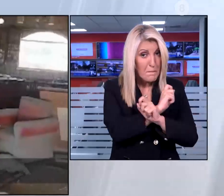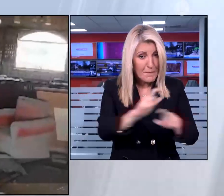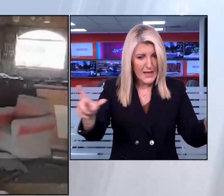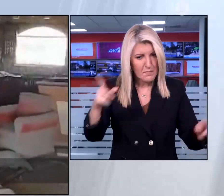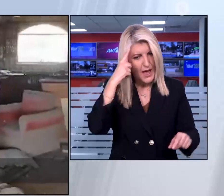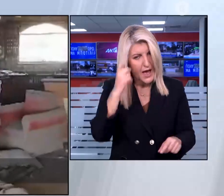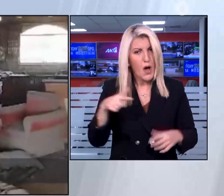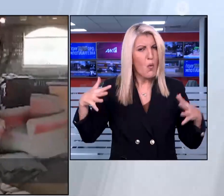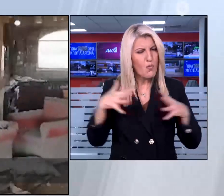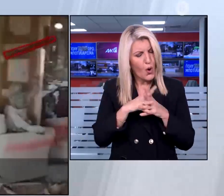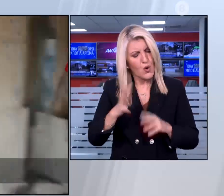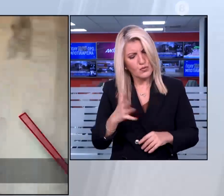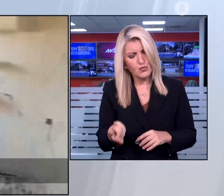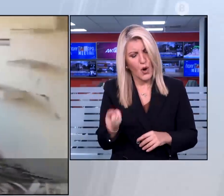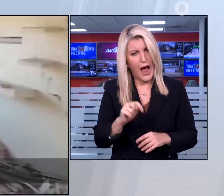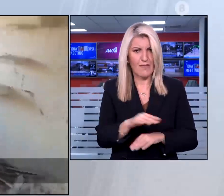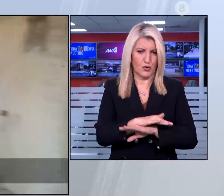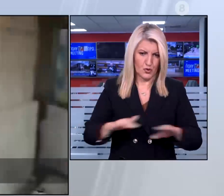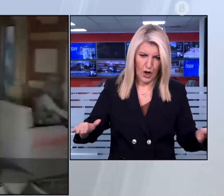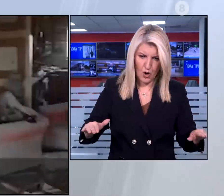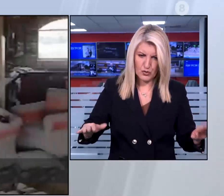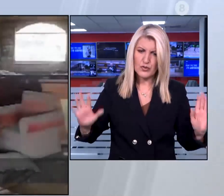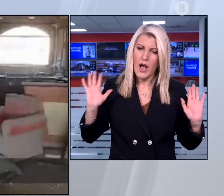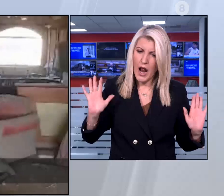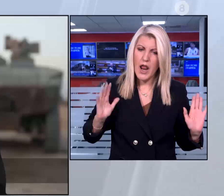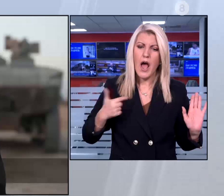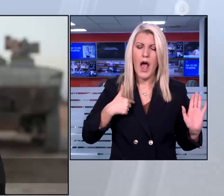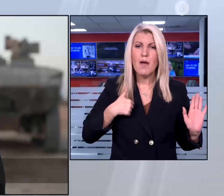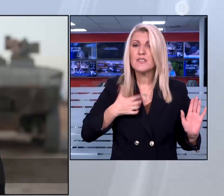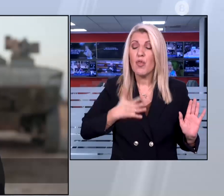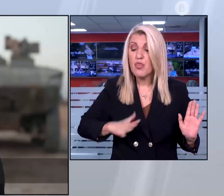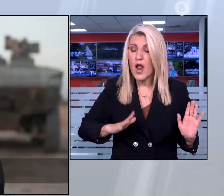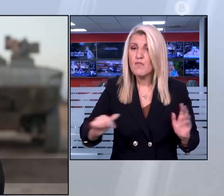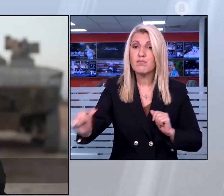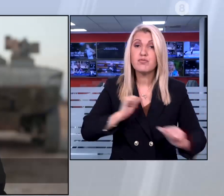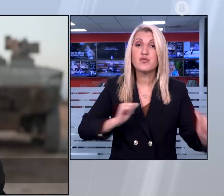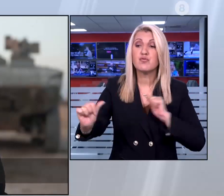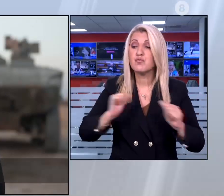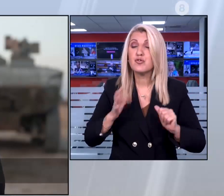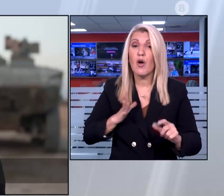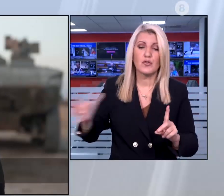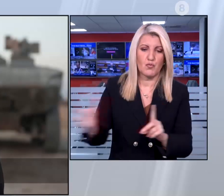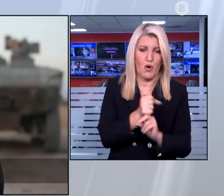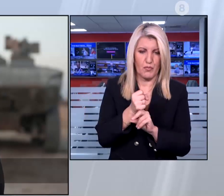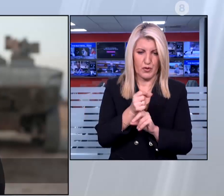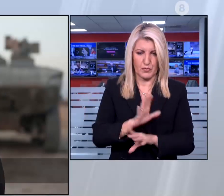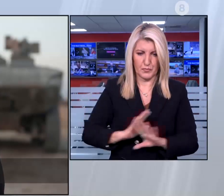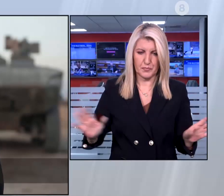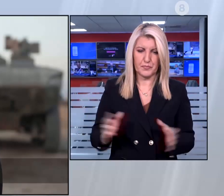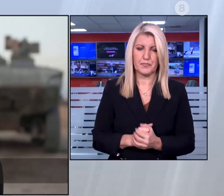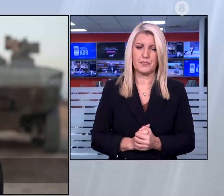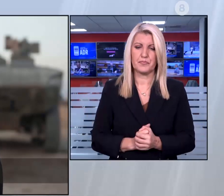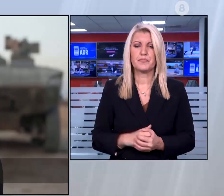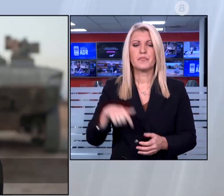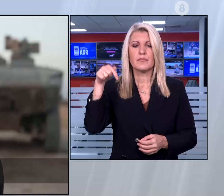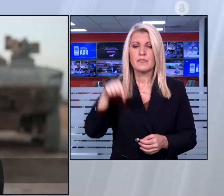end if Hamas lays down its arms and returns our hostages. מדינת ישראל סגרה היום חשבון ארוך שנים עם